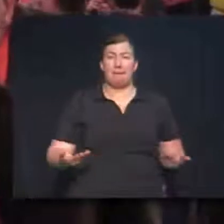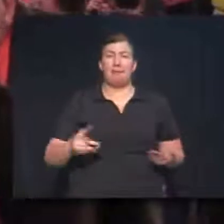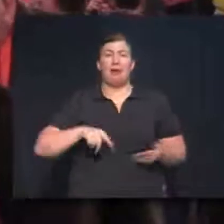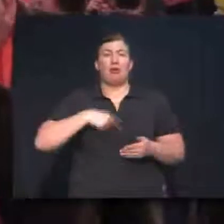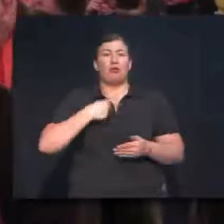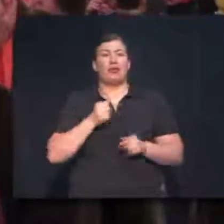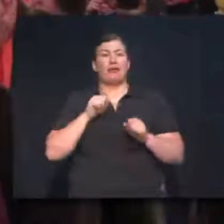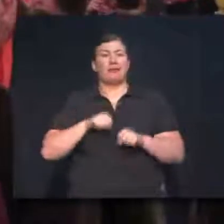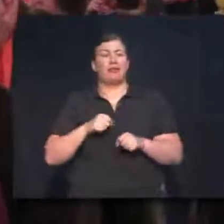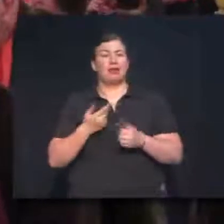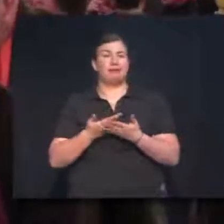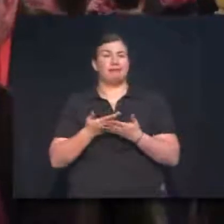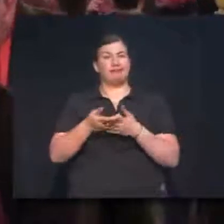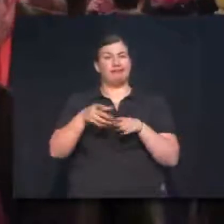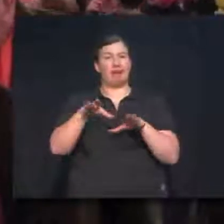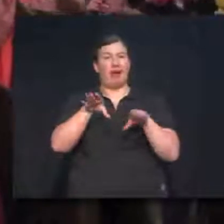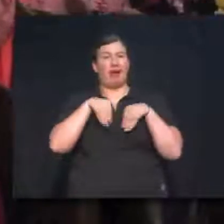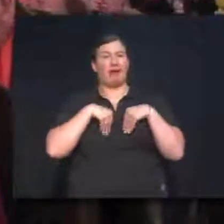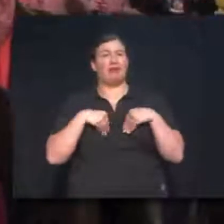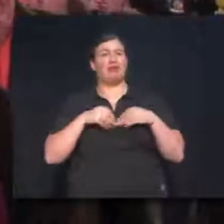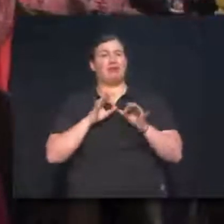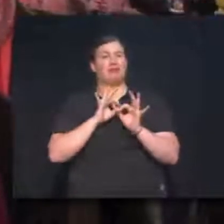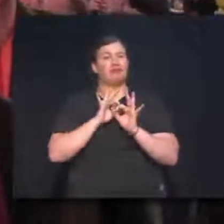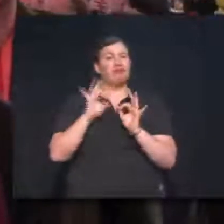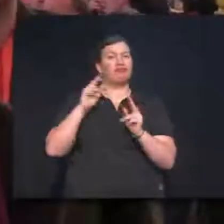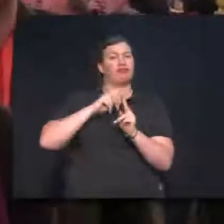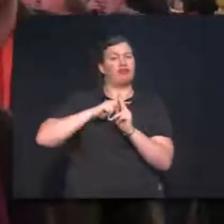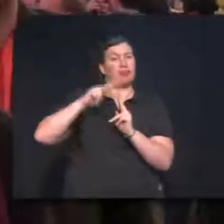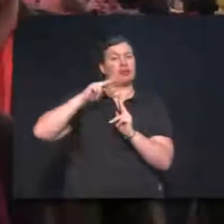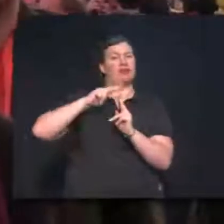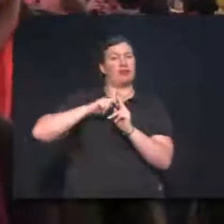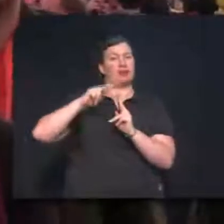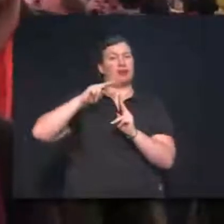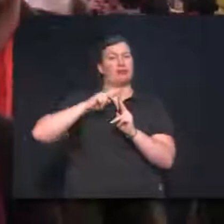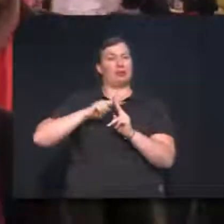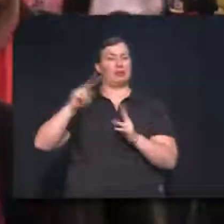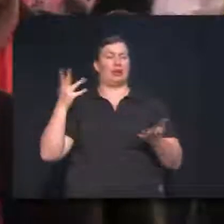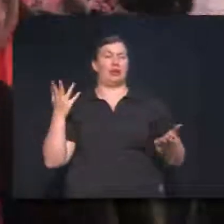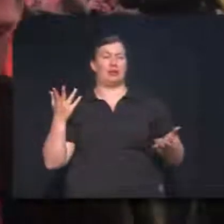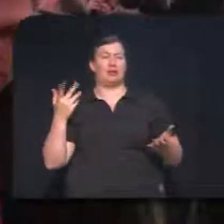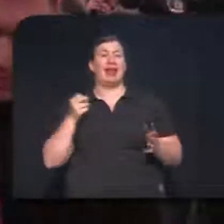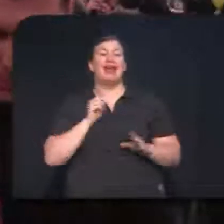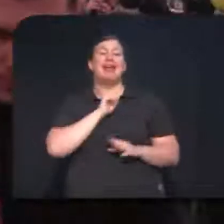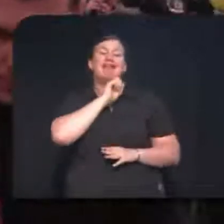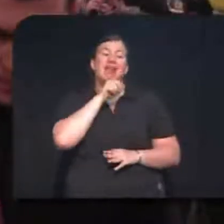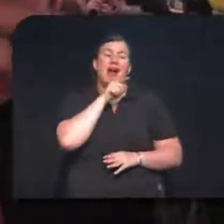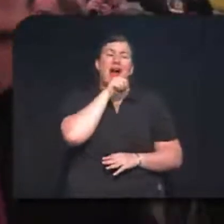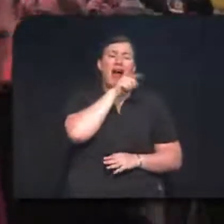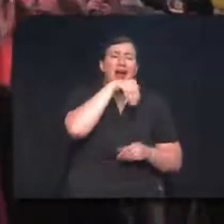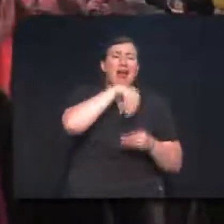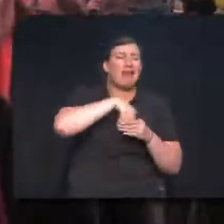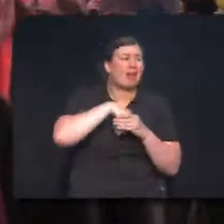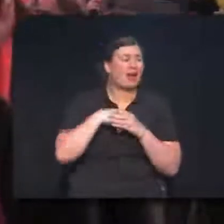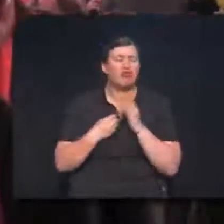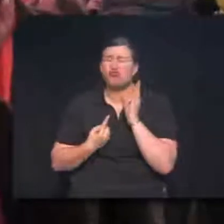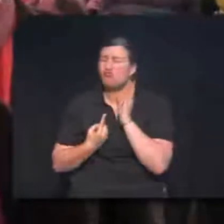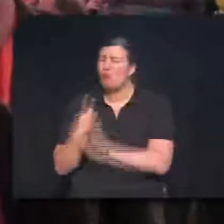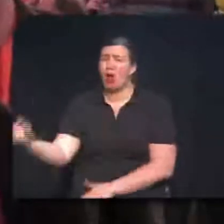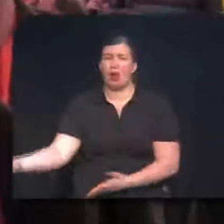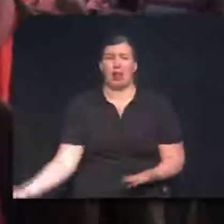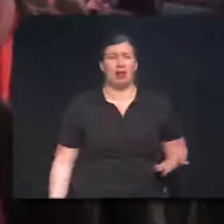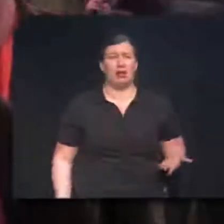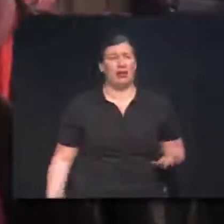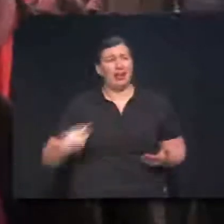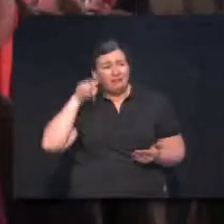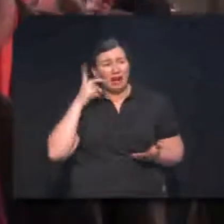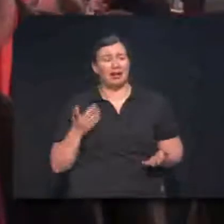Antrag zu tun was Joachim sagt ist natürlich völlig richtig wir hat das Ding ist scheiße auf deutsch gesagt wir werden von der